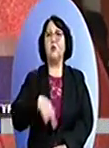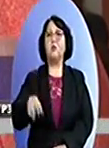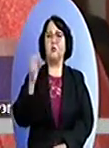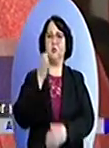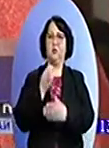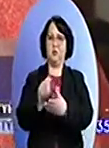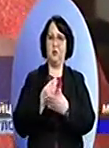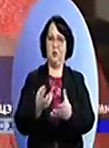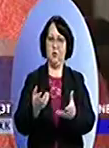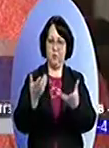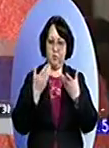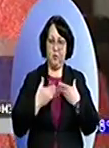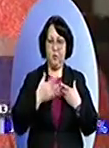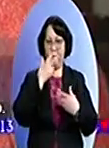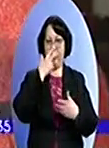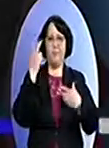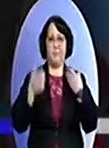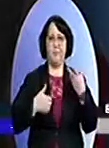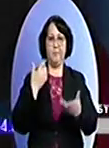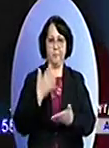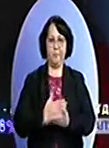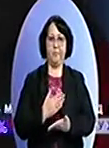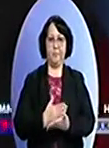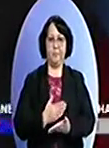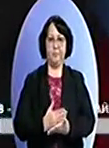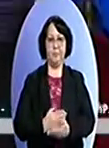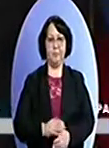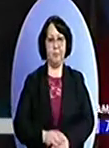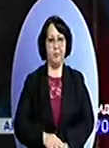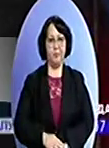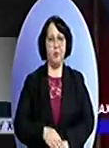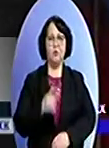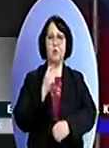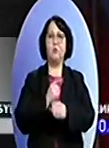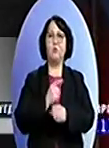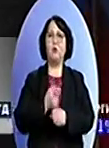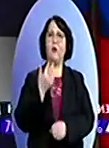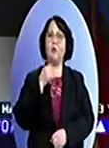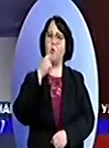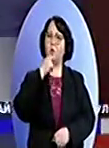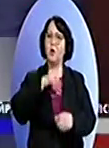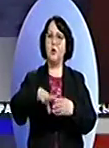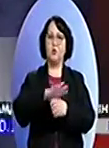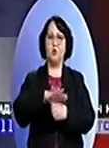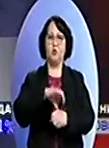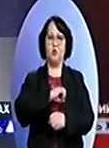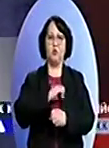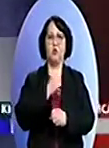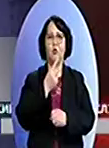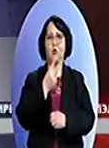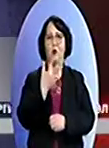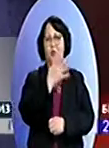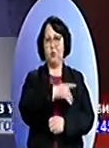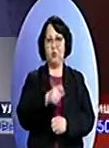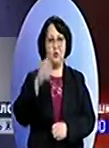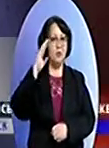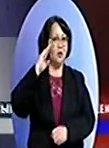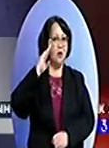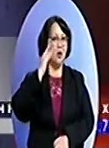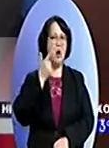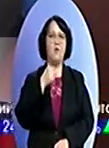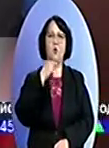байгаа би их баяртай байна. Өдмөрийн гавьяаны улаан түгийн одонгоор 25 хүн, цэргийн гавьяаны одонгоор 3